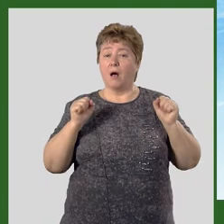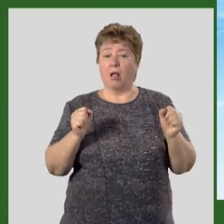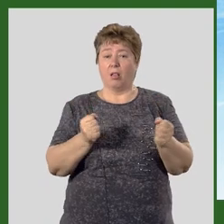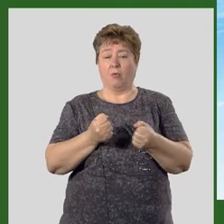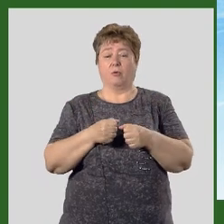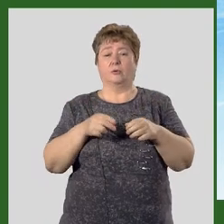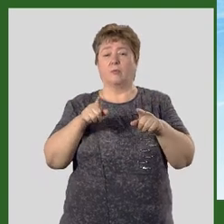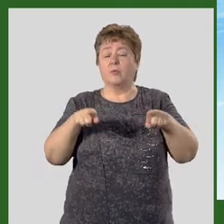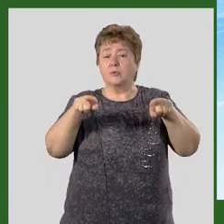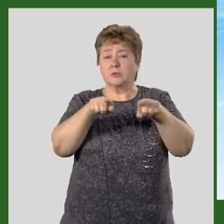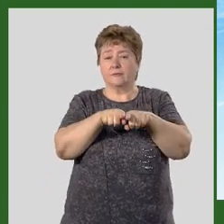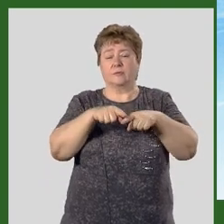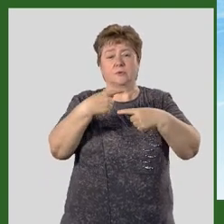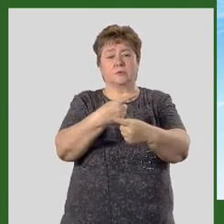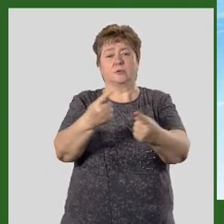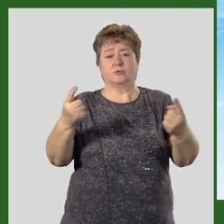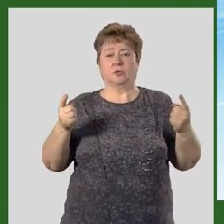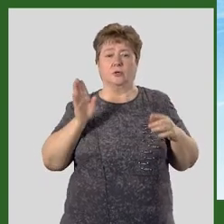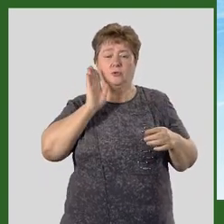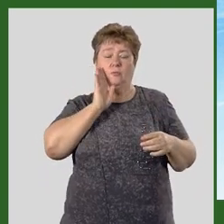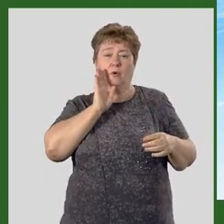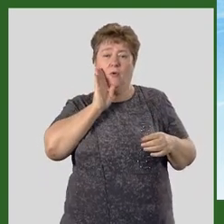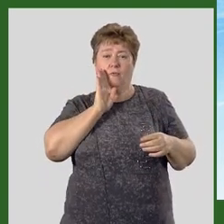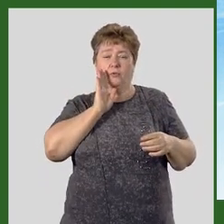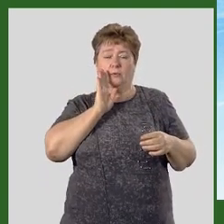Холодным по сравнению с окружающими водами.